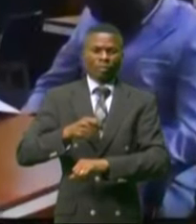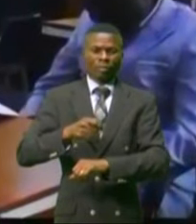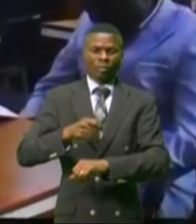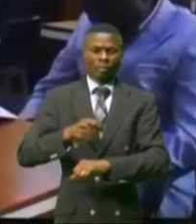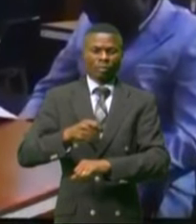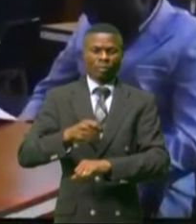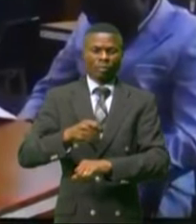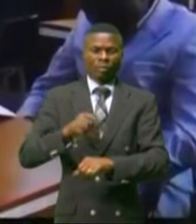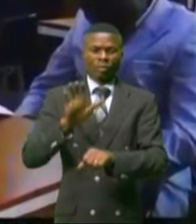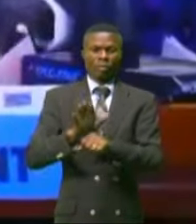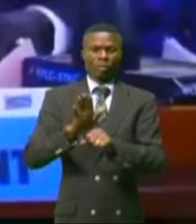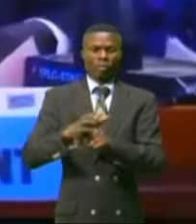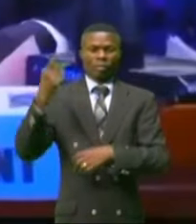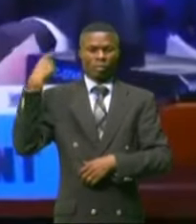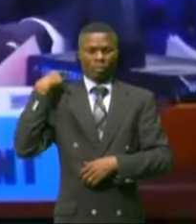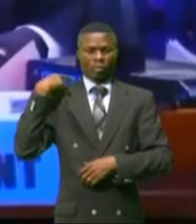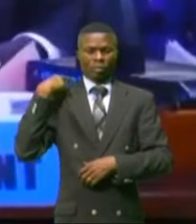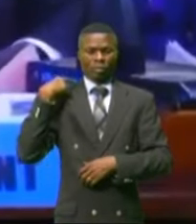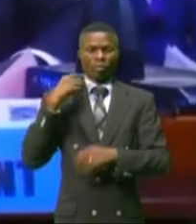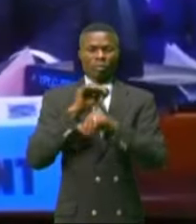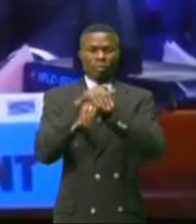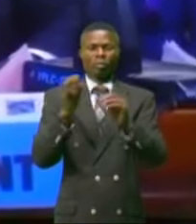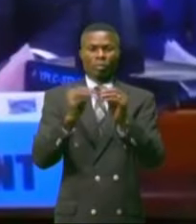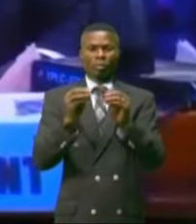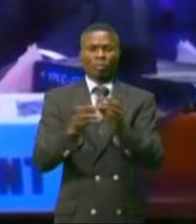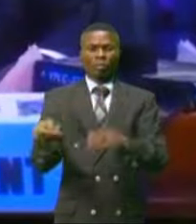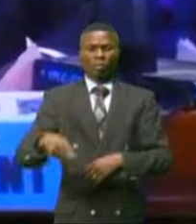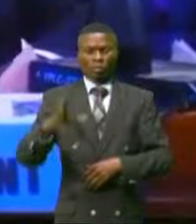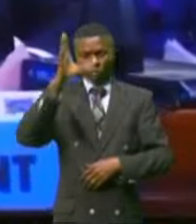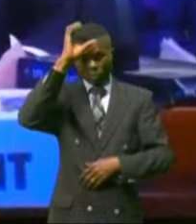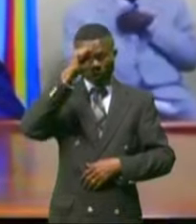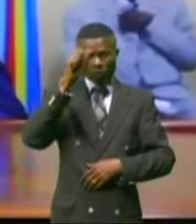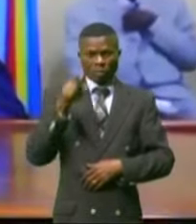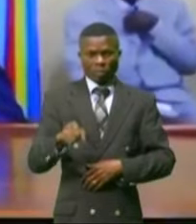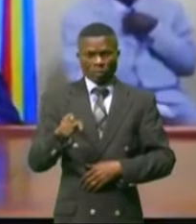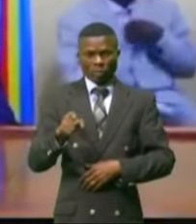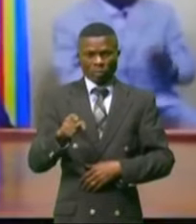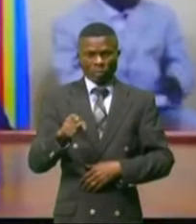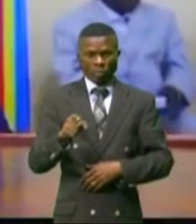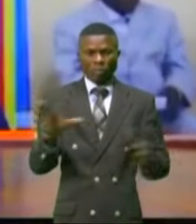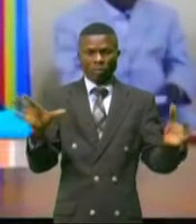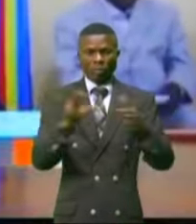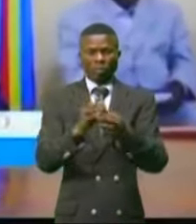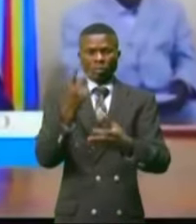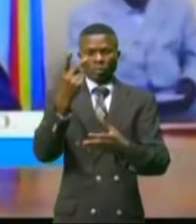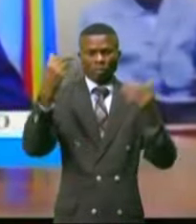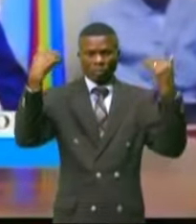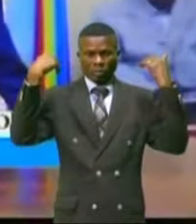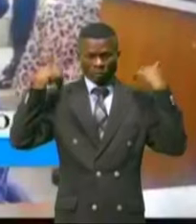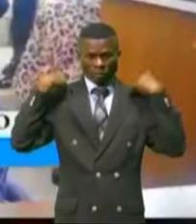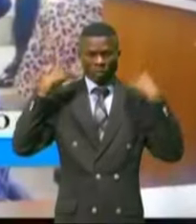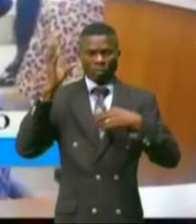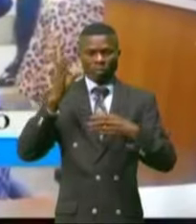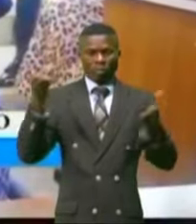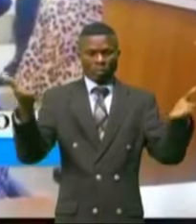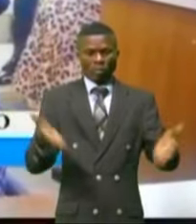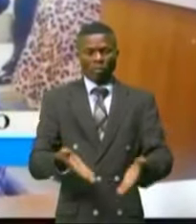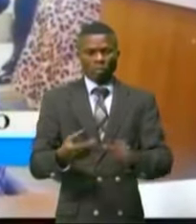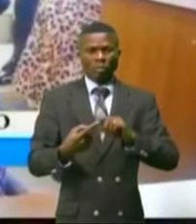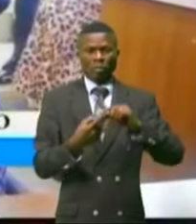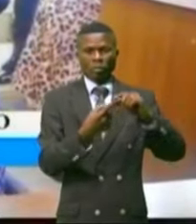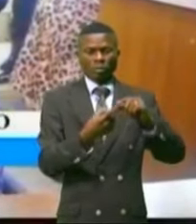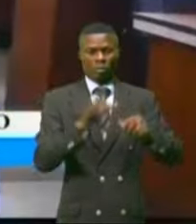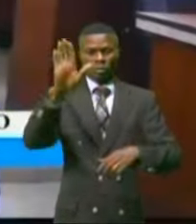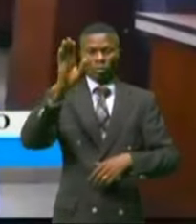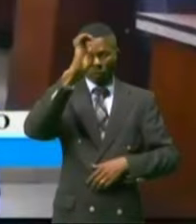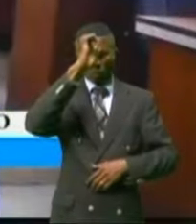47 est le nombre des députés qui vont siéger à l'Assemblée provinciale du Kwilu à Bandundu, qui seront rejoints par deux chefs de groupe. On notera la présence particulière de